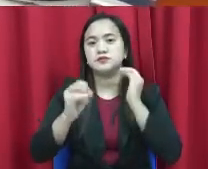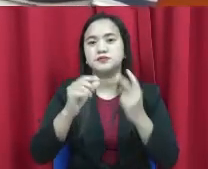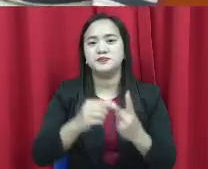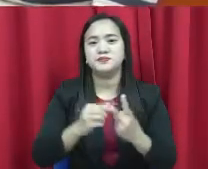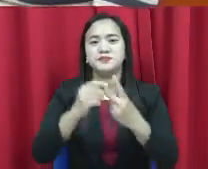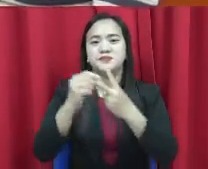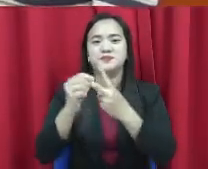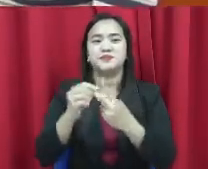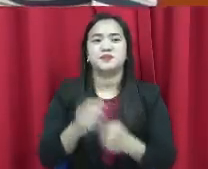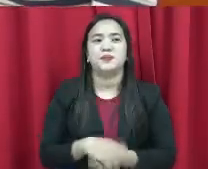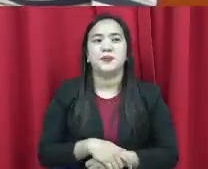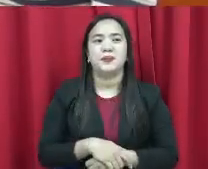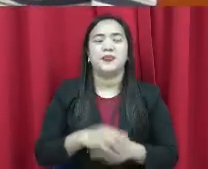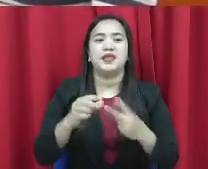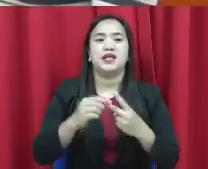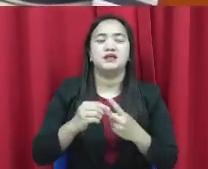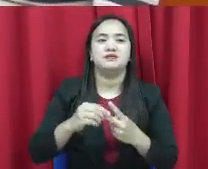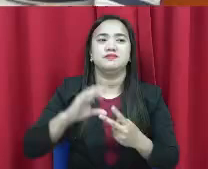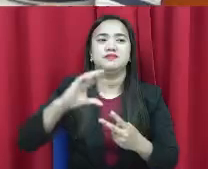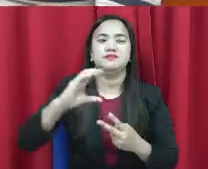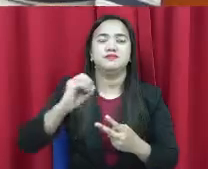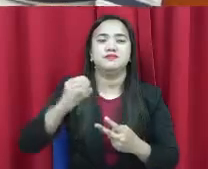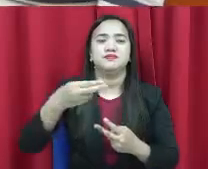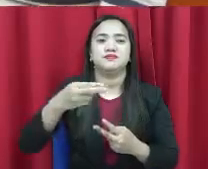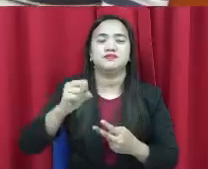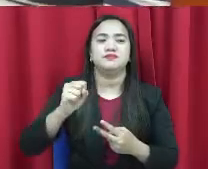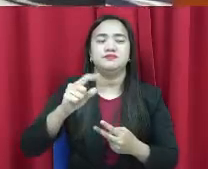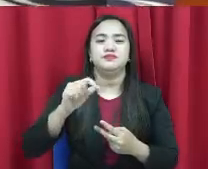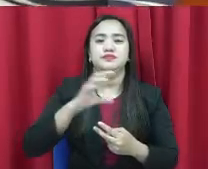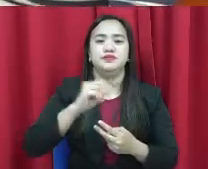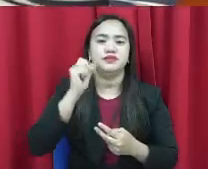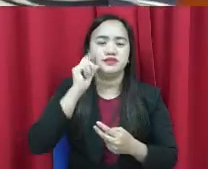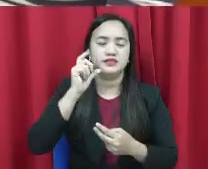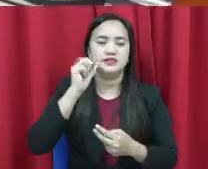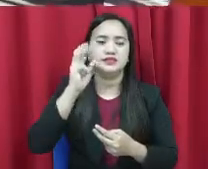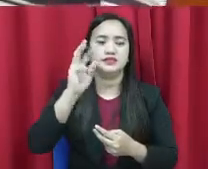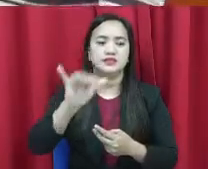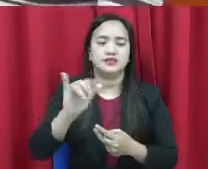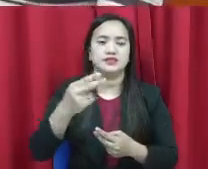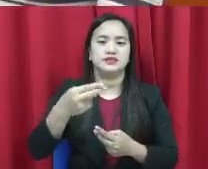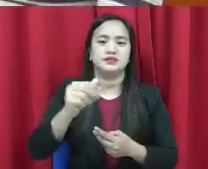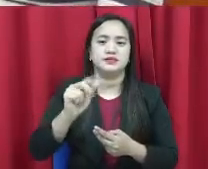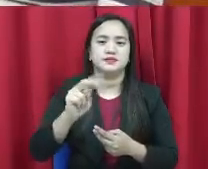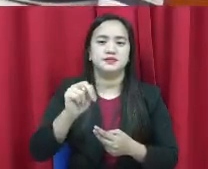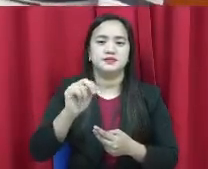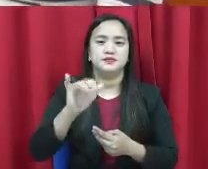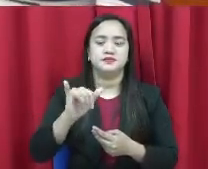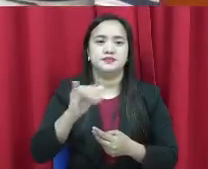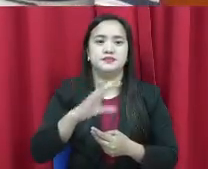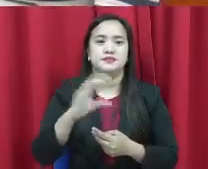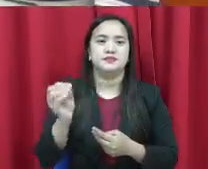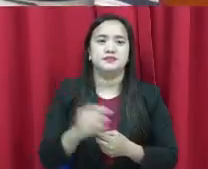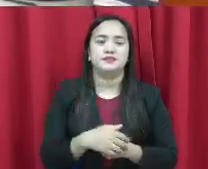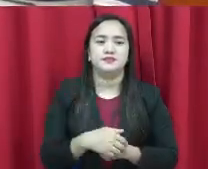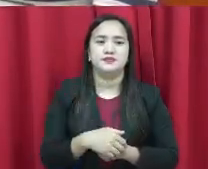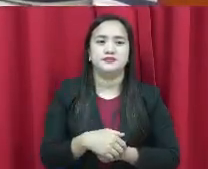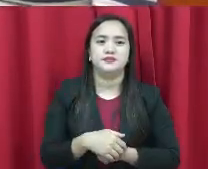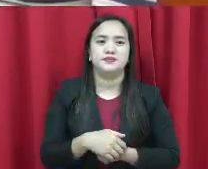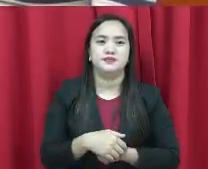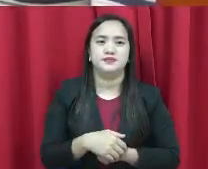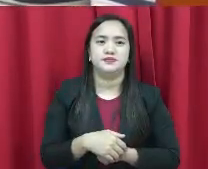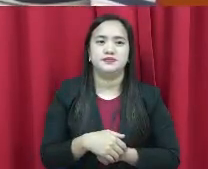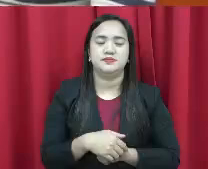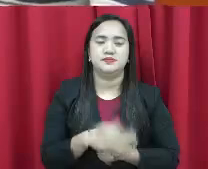dito na kasama po natin si Ma'am marnelli Ma'am ca at si Ma'am yang Sige po Ma'am ca hello